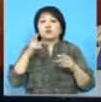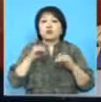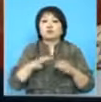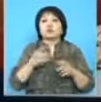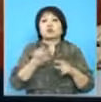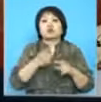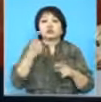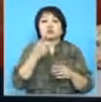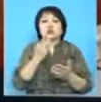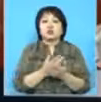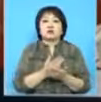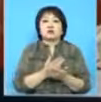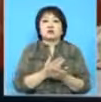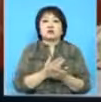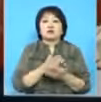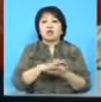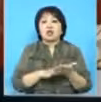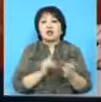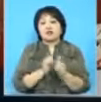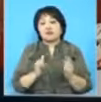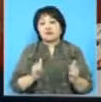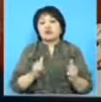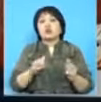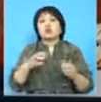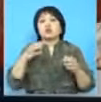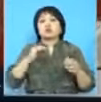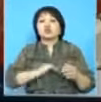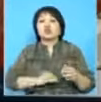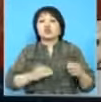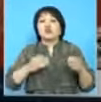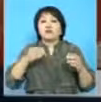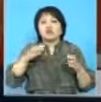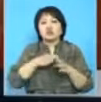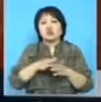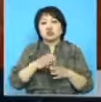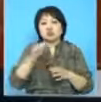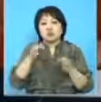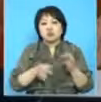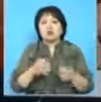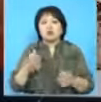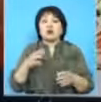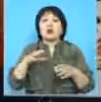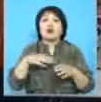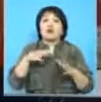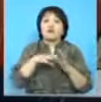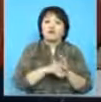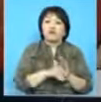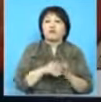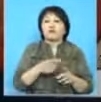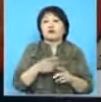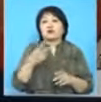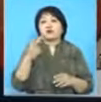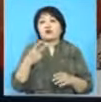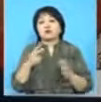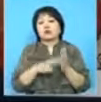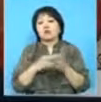из которых является дальнейшее развитие института частного исполнения. Данное поручение легло в основу реализации